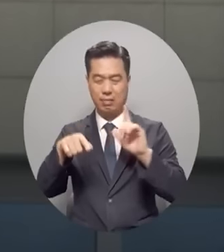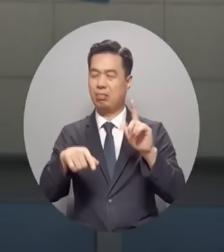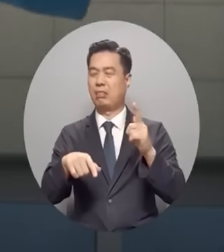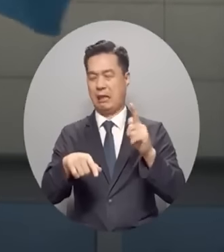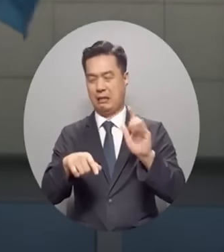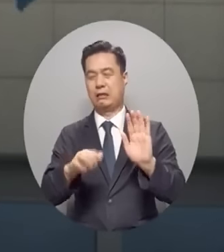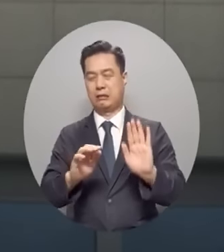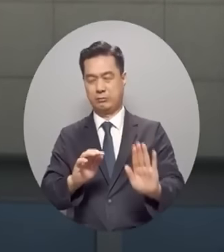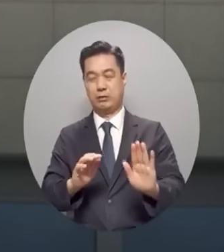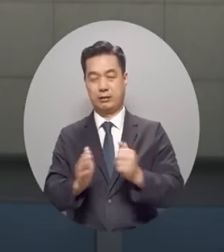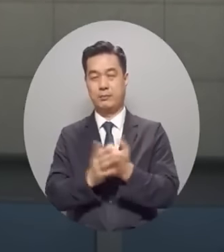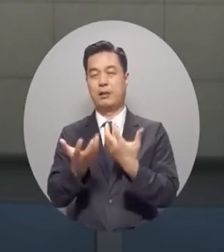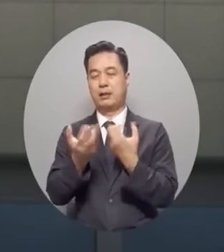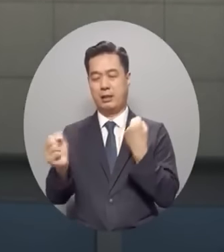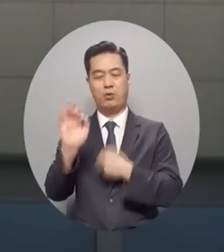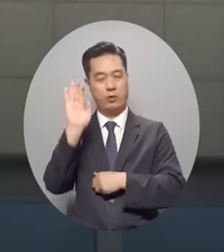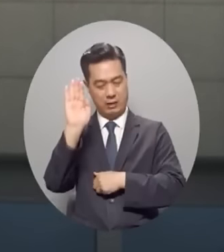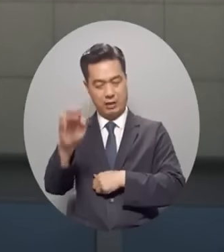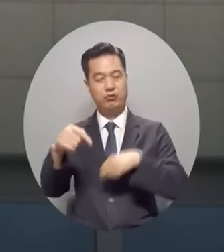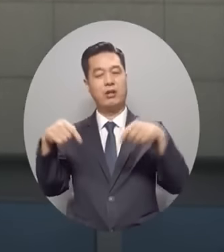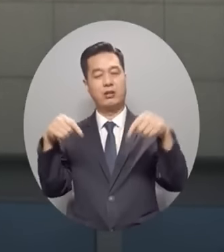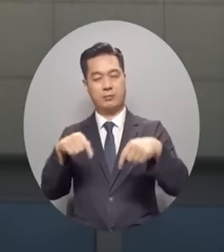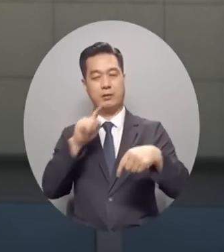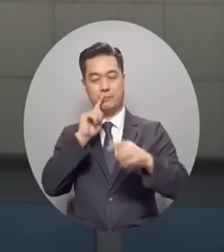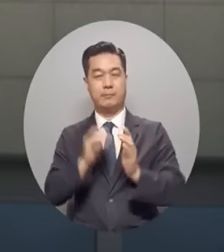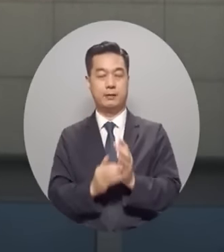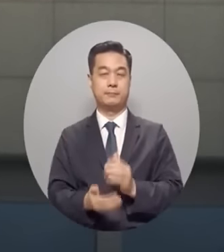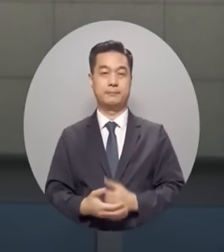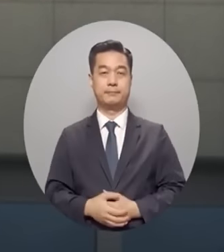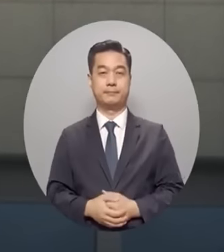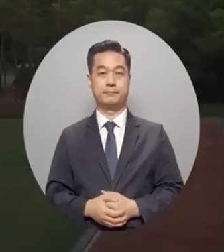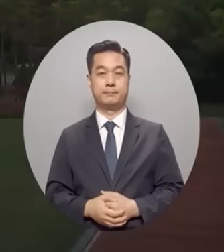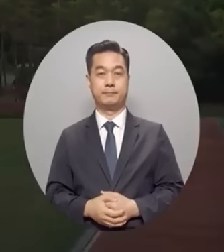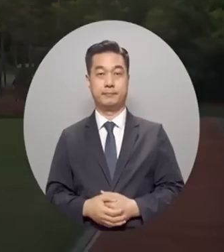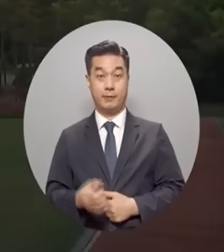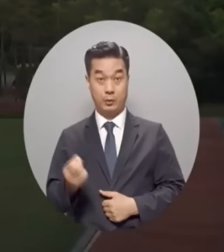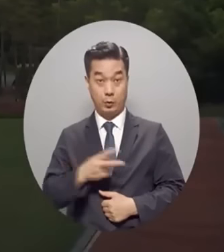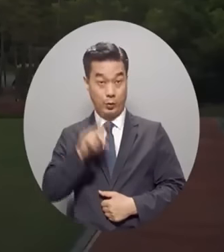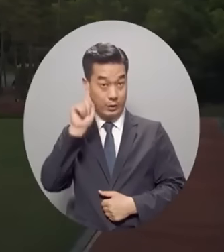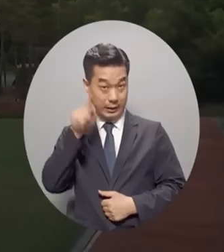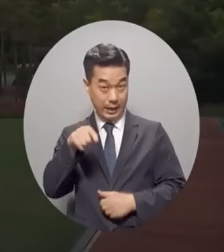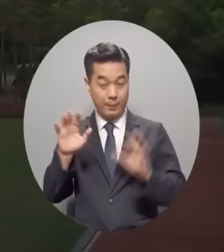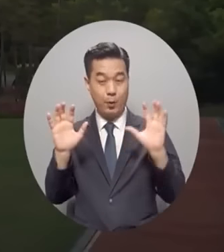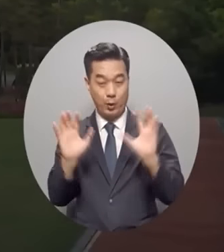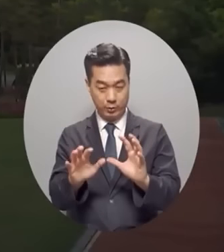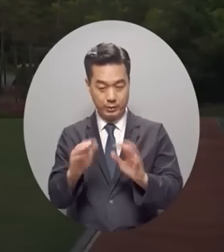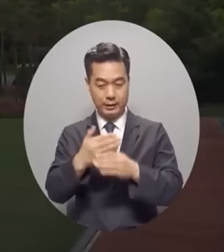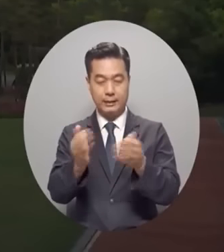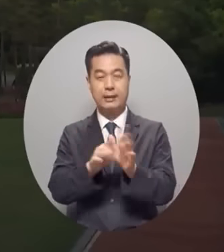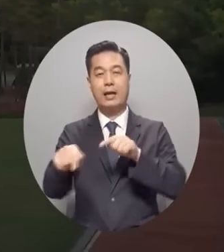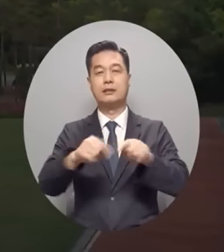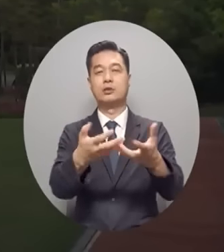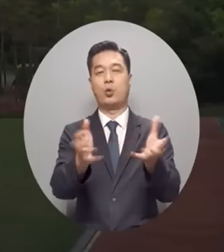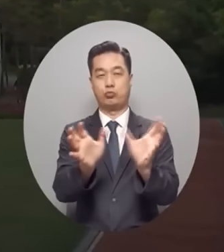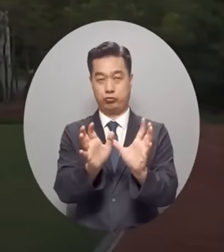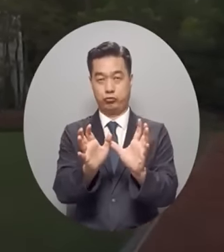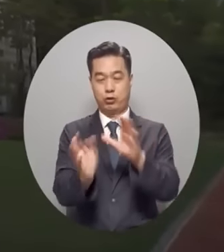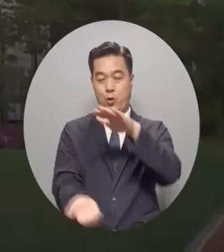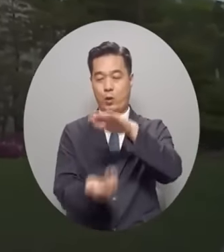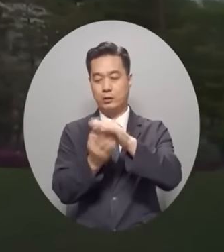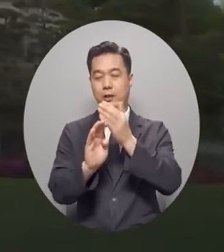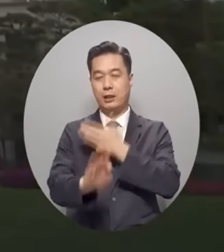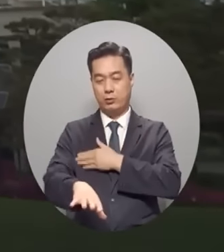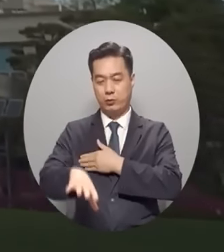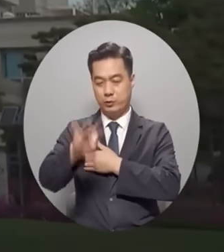아니라며 별도로 추후에 협의하겠다고 밝혔습니다. 그러면서 내일 모임은 당 지도부가 완성된 이후의